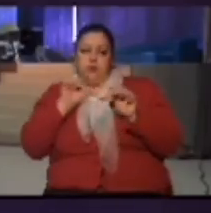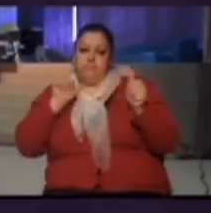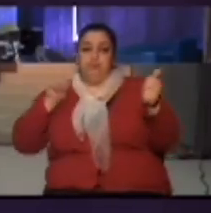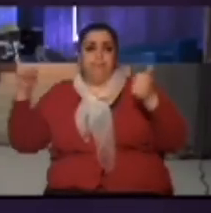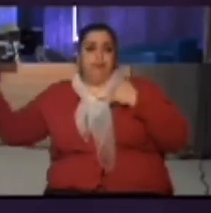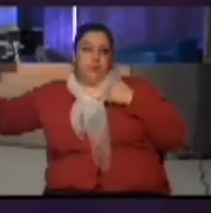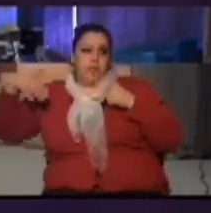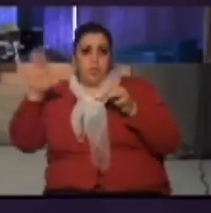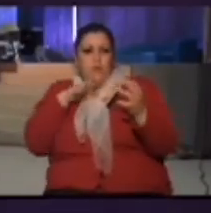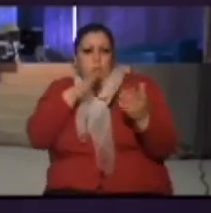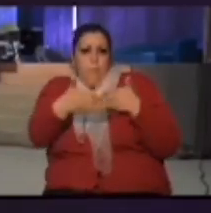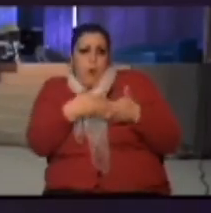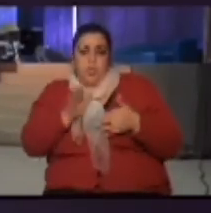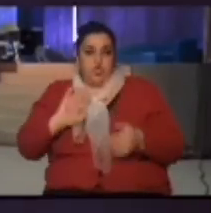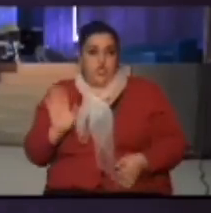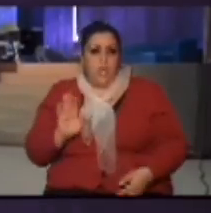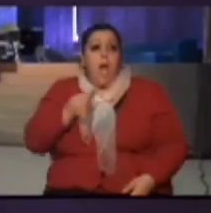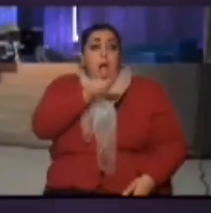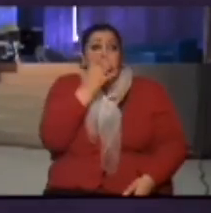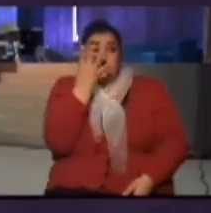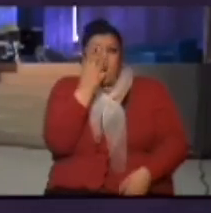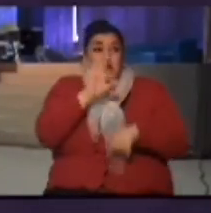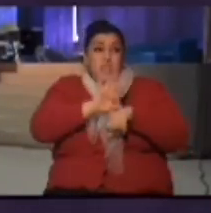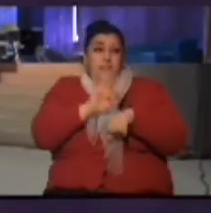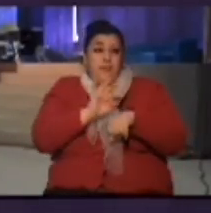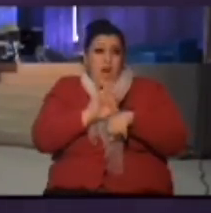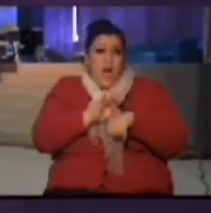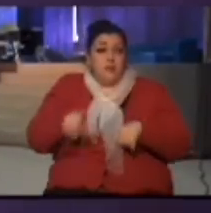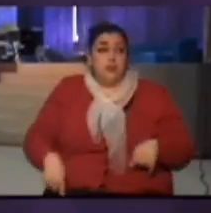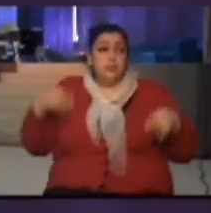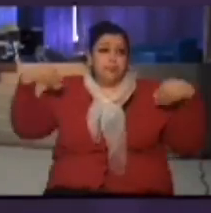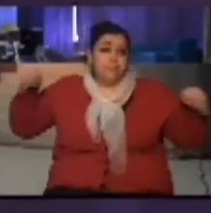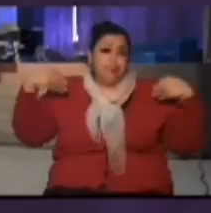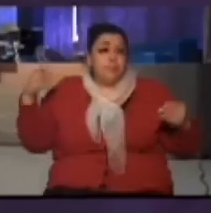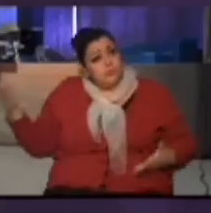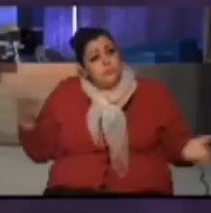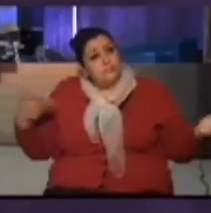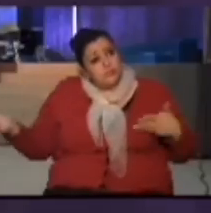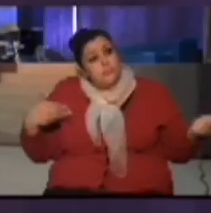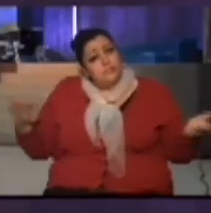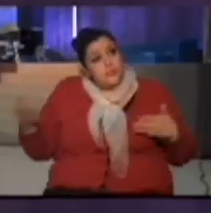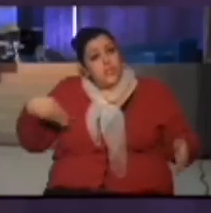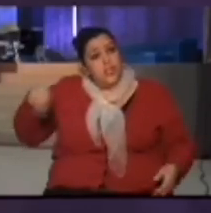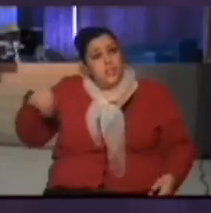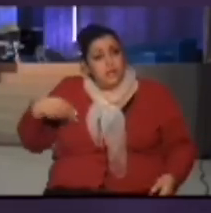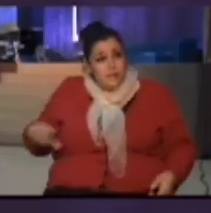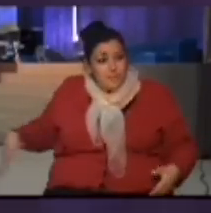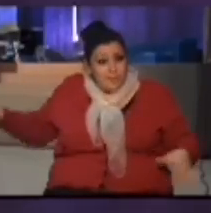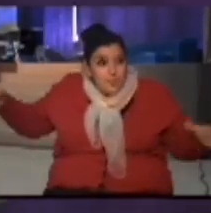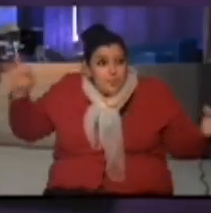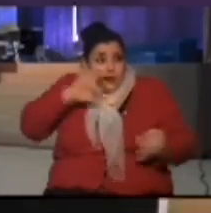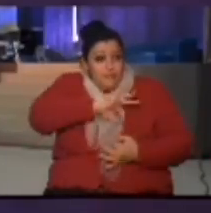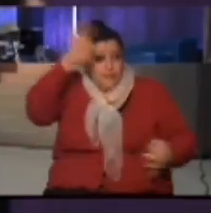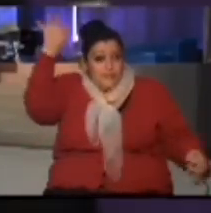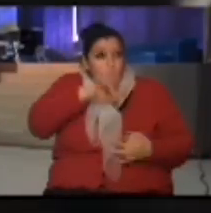մարդկանց, մարդկանց, ովքեր իրանց դիրքը կորցրել էին, իրանք էլ չունեն, իրանք ինչ-որ հատուկ հարգանքի արժանի մարդիկ չէին,